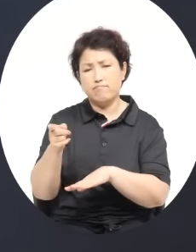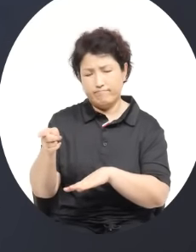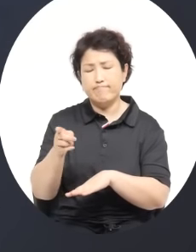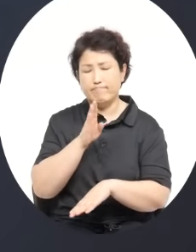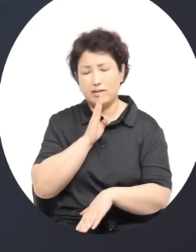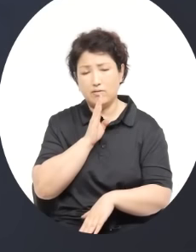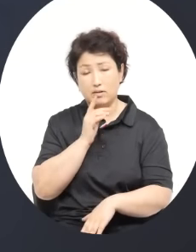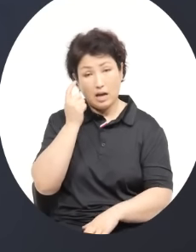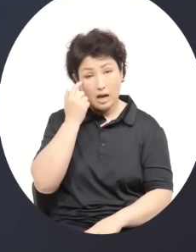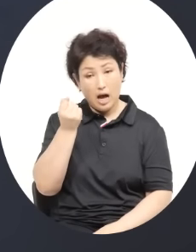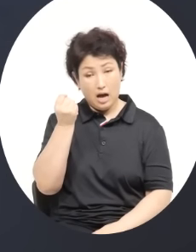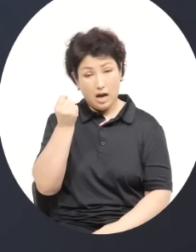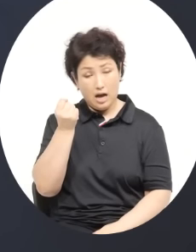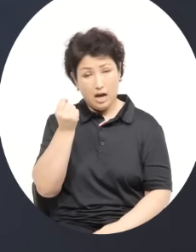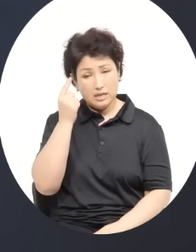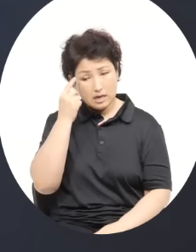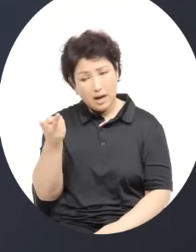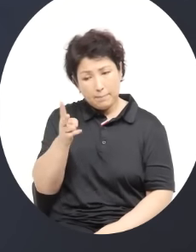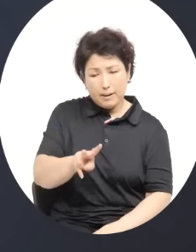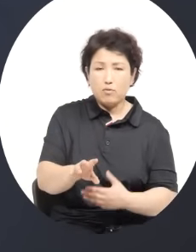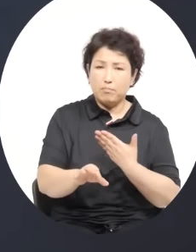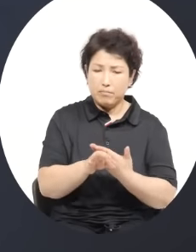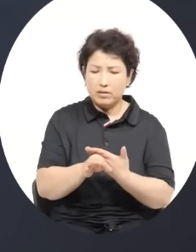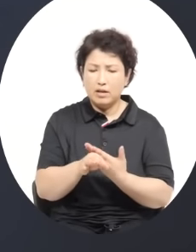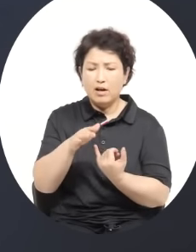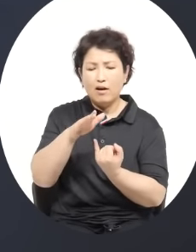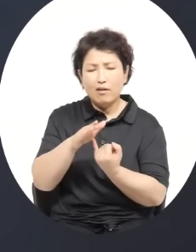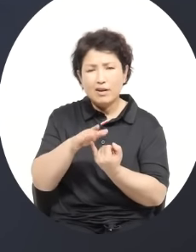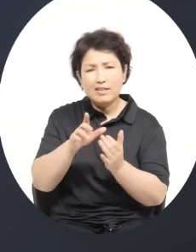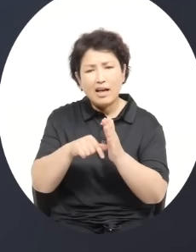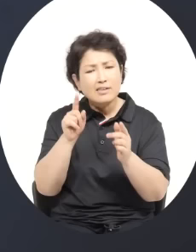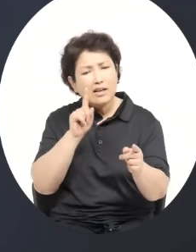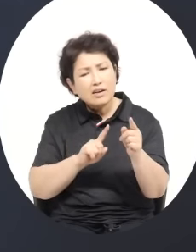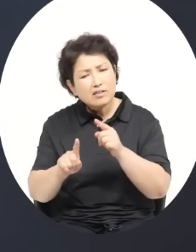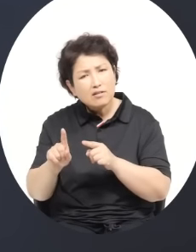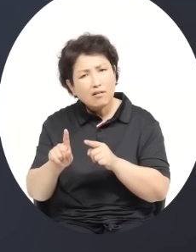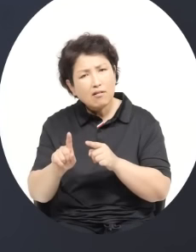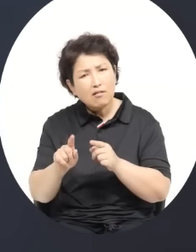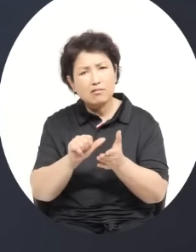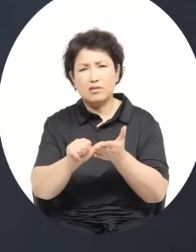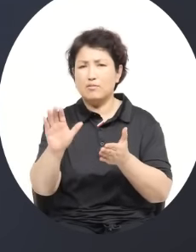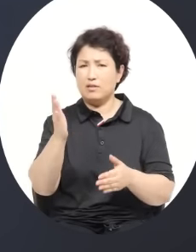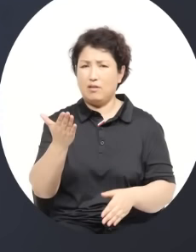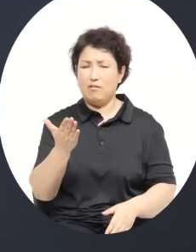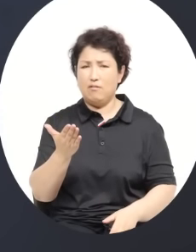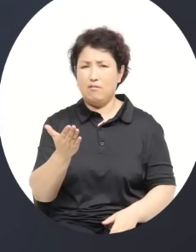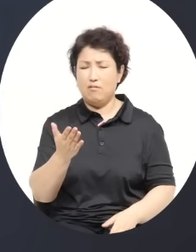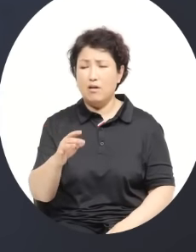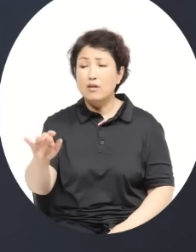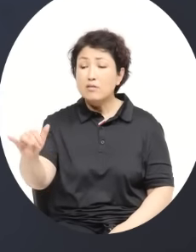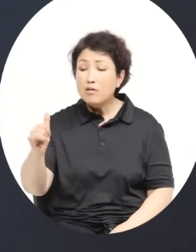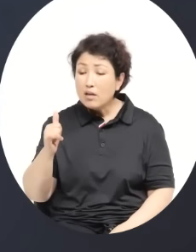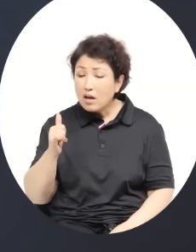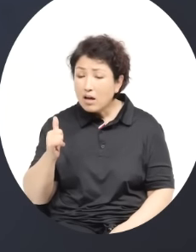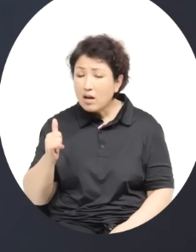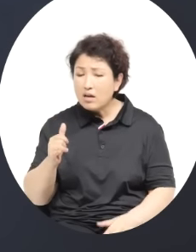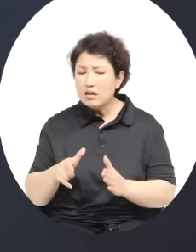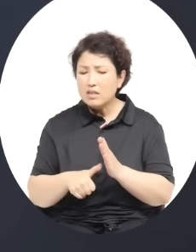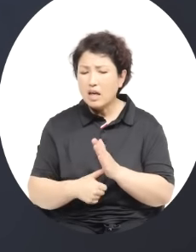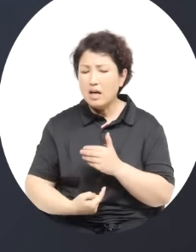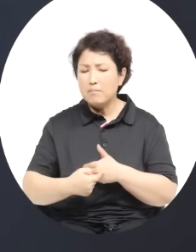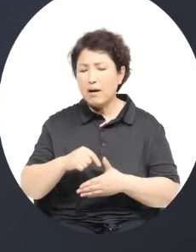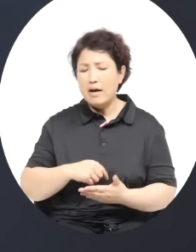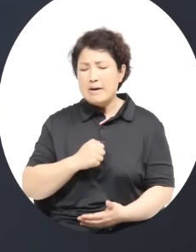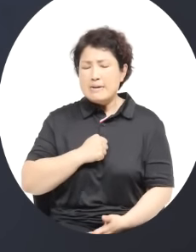관점을 바꾸면 과거의 상처가 치유가 된다. 과거의 상처가 치유가 되면 그 전화 받는 거 그렇게